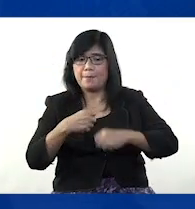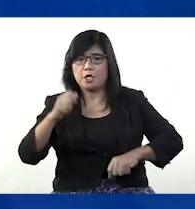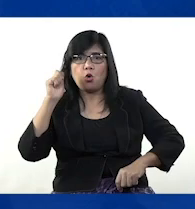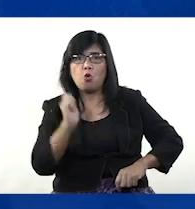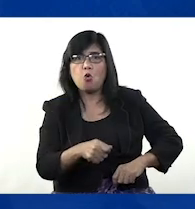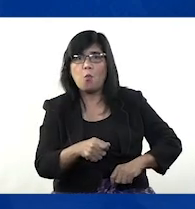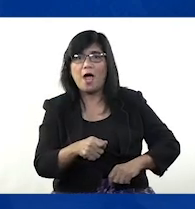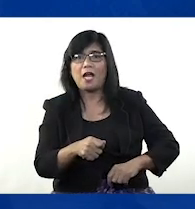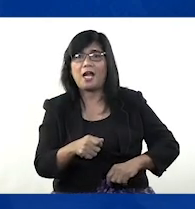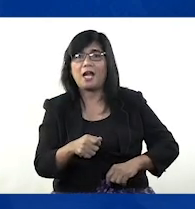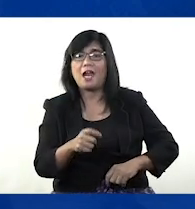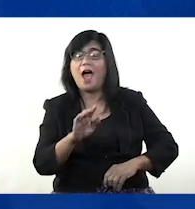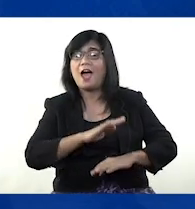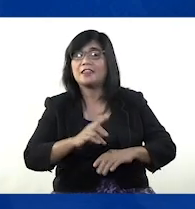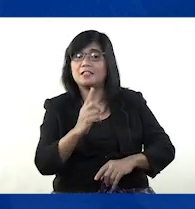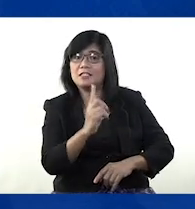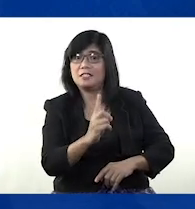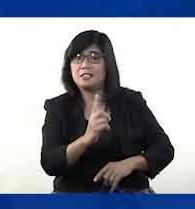dari seri